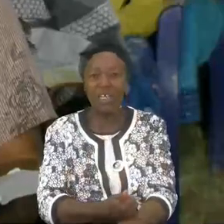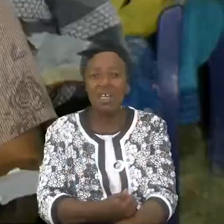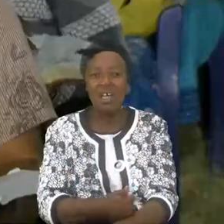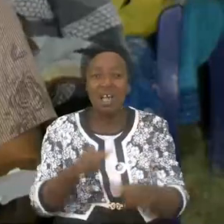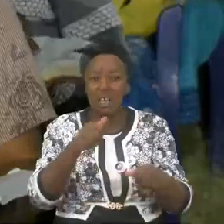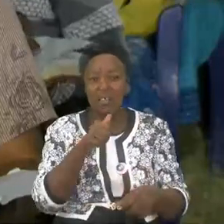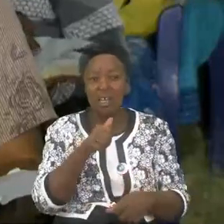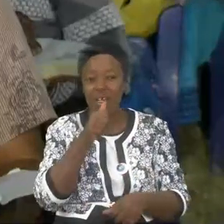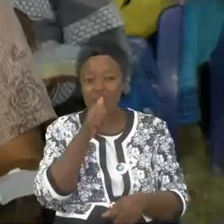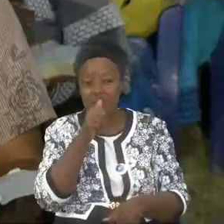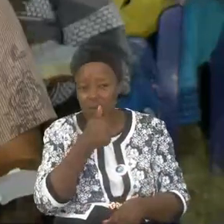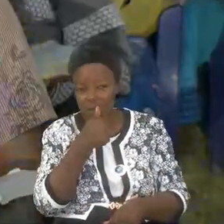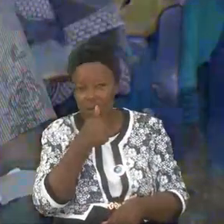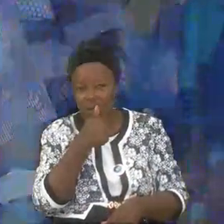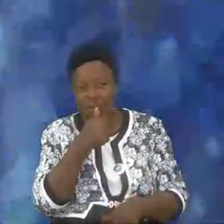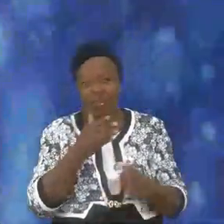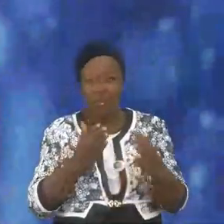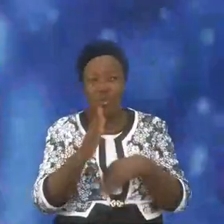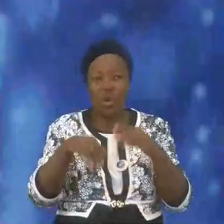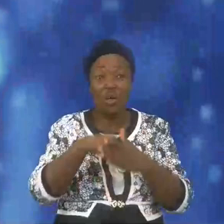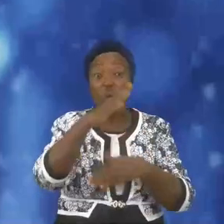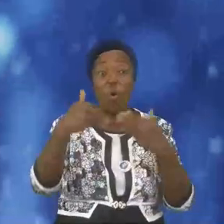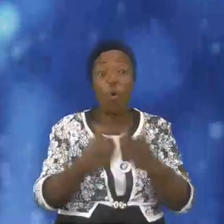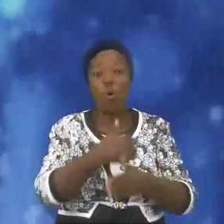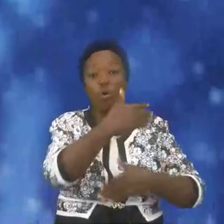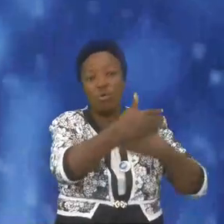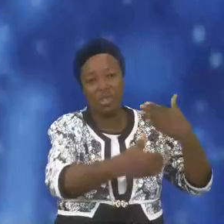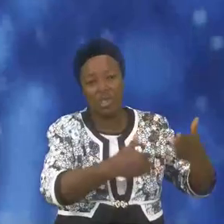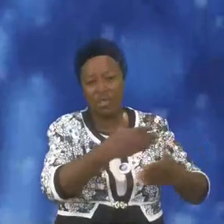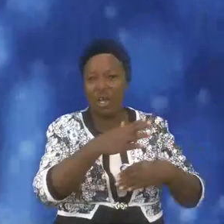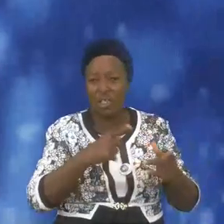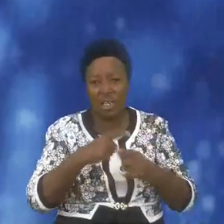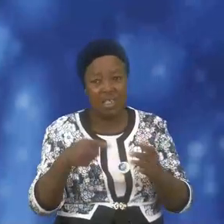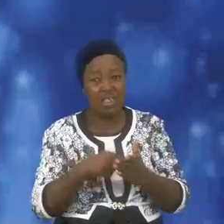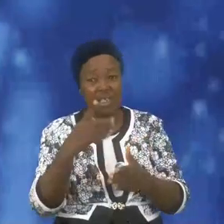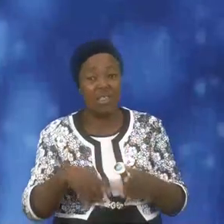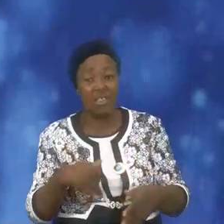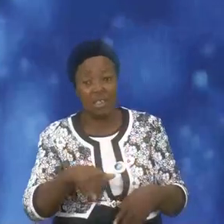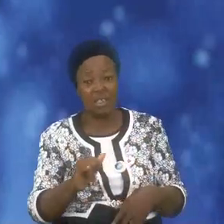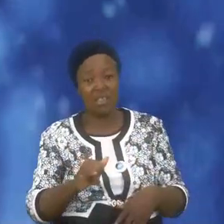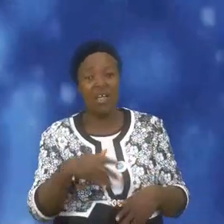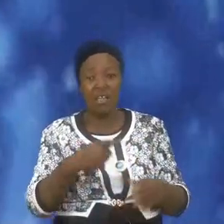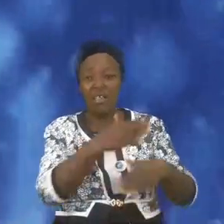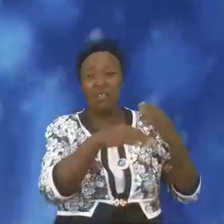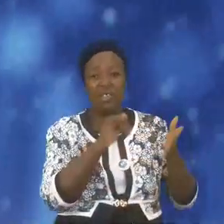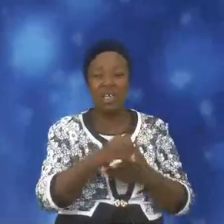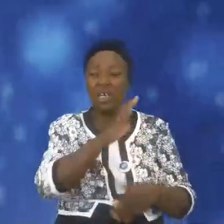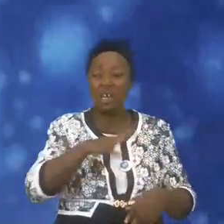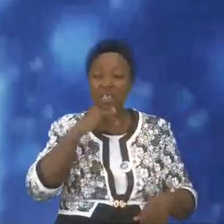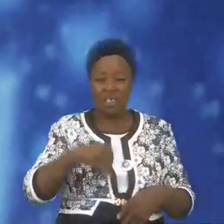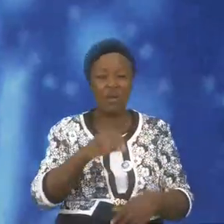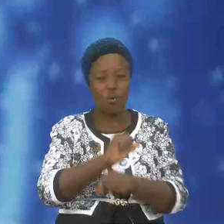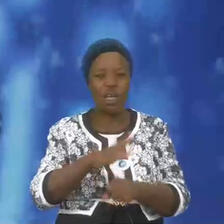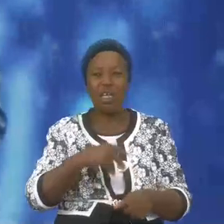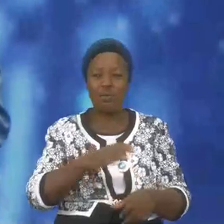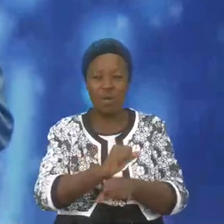âges. où Christ agit, il agit avec puissance,